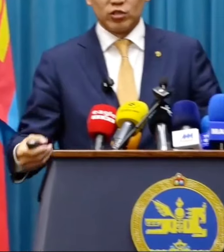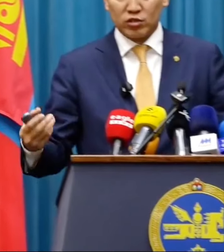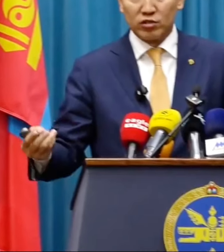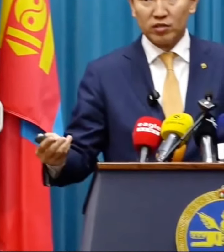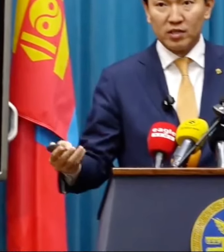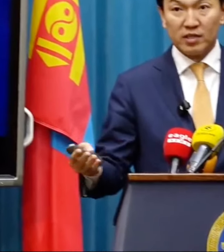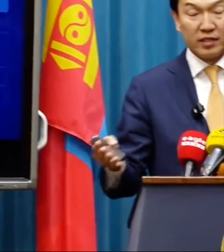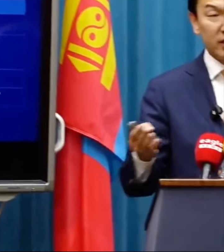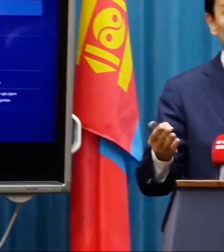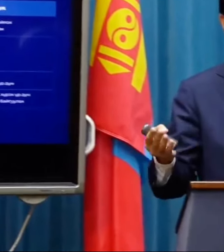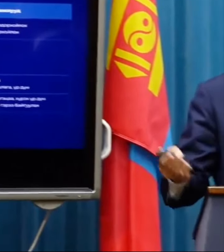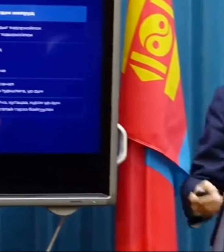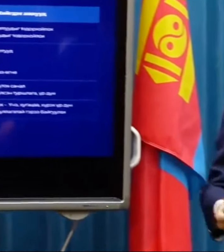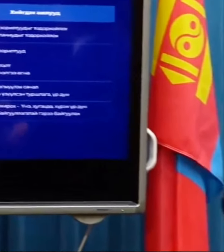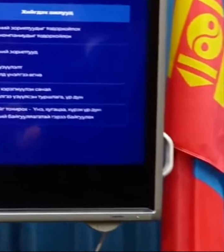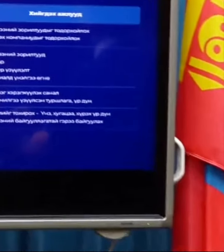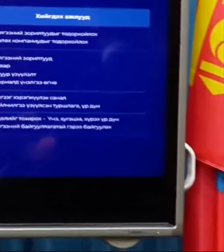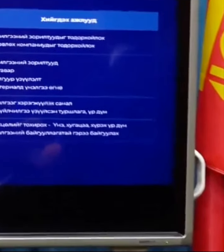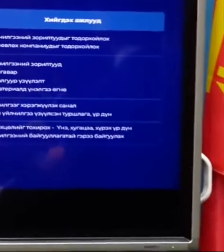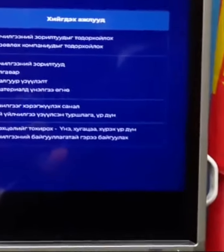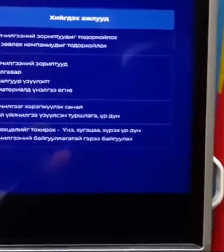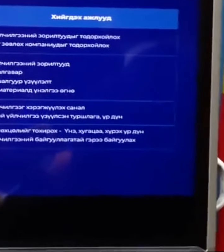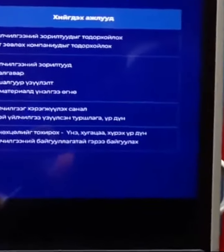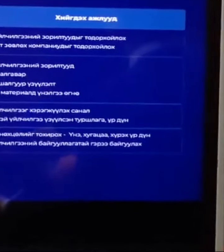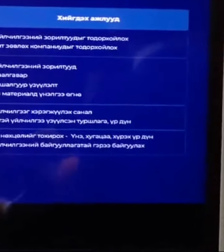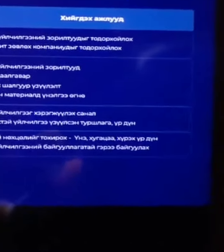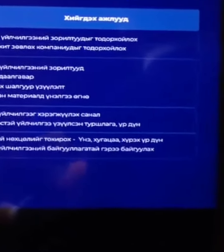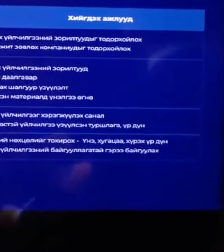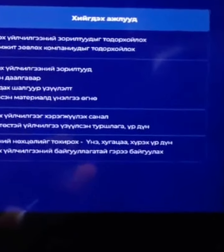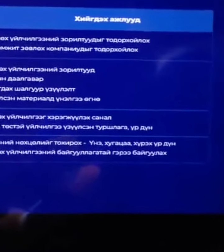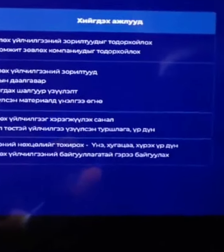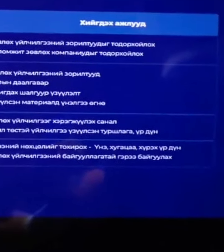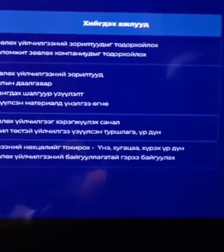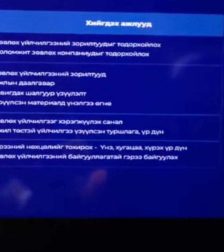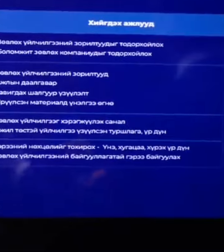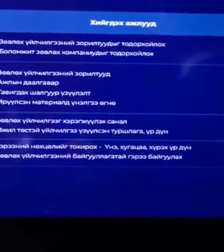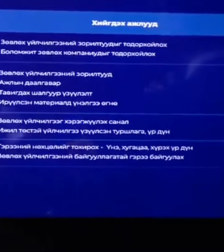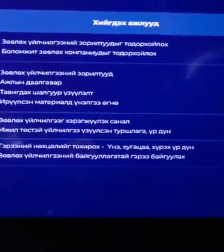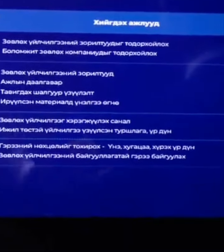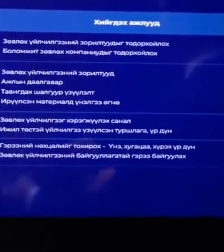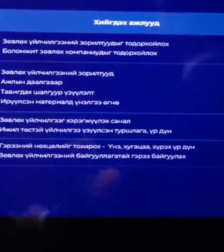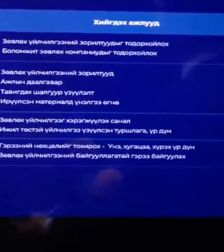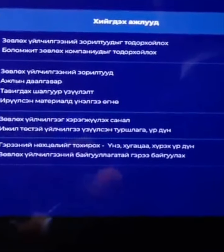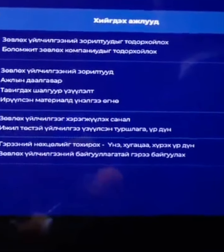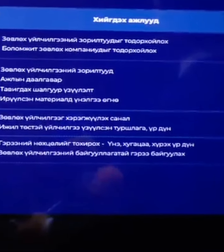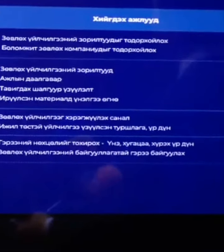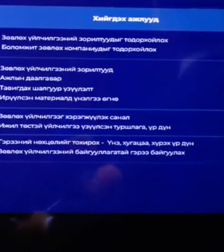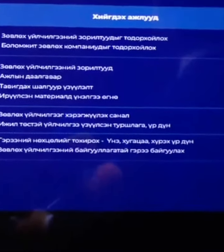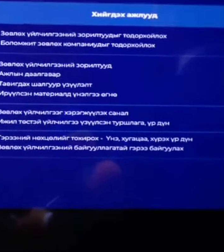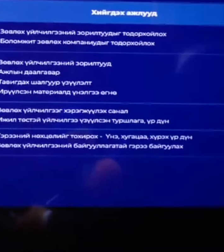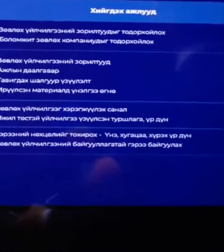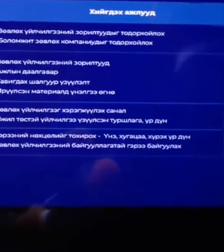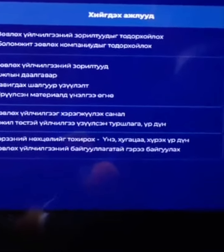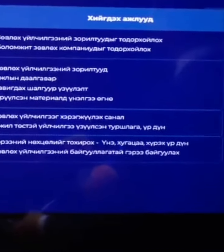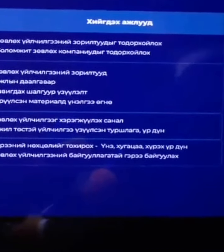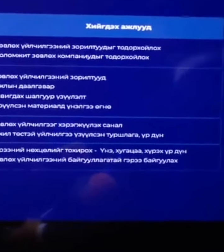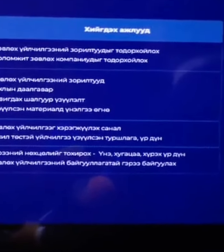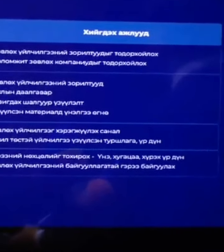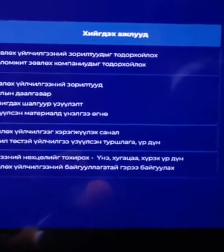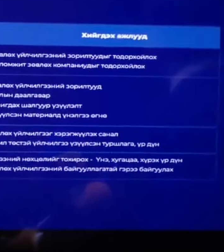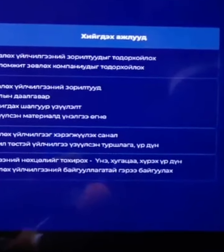урамшууллаа тохироод ингээд ард түмний нүдэн дээр ил тод хяналттай байна гэж. А мэдээж энд бол 28% нь тэр